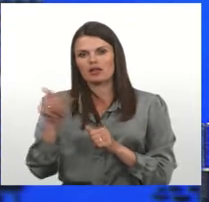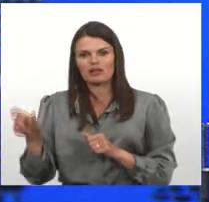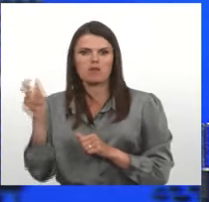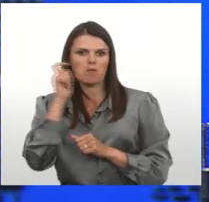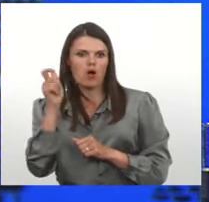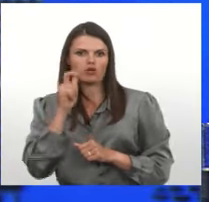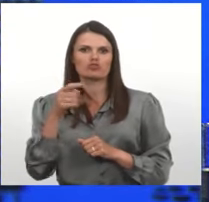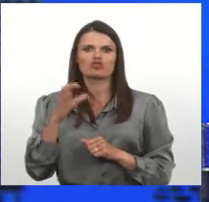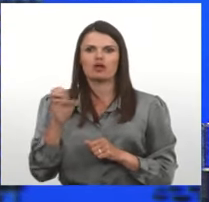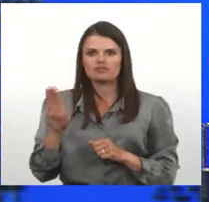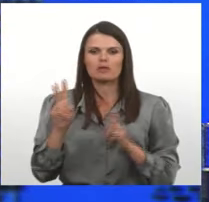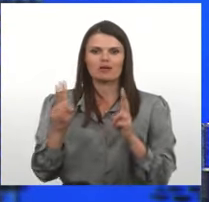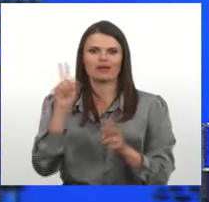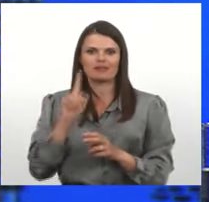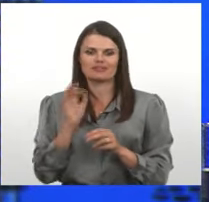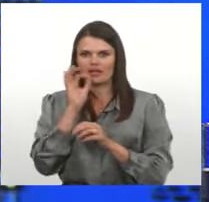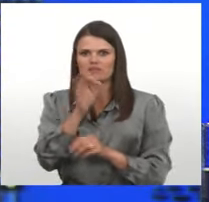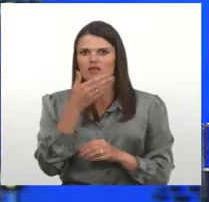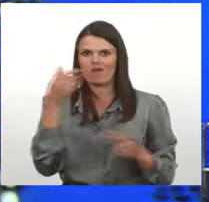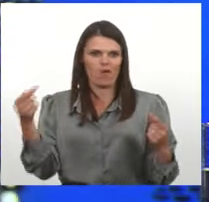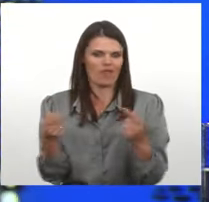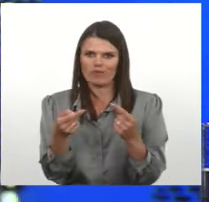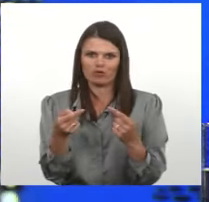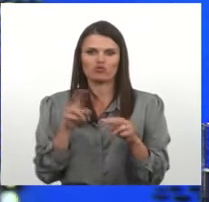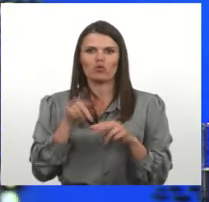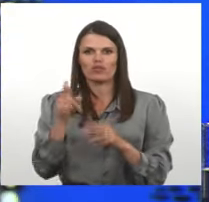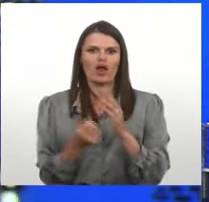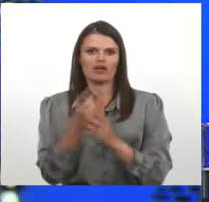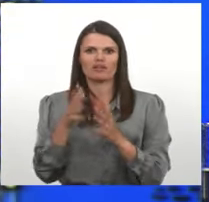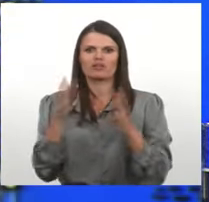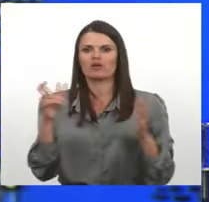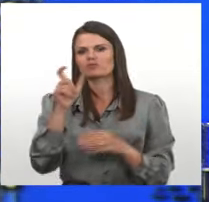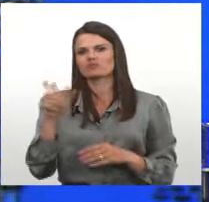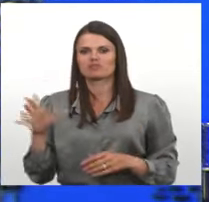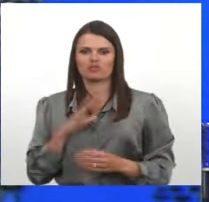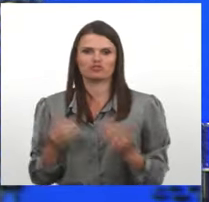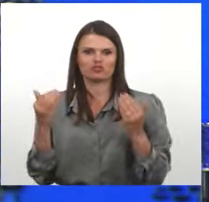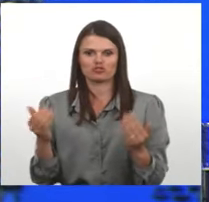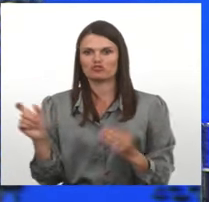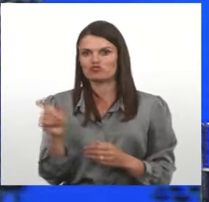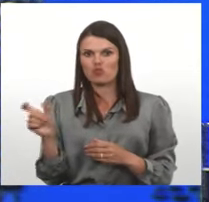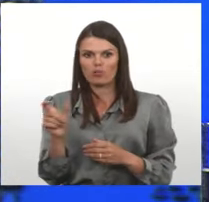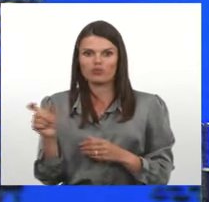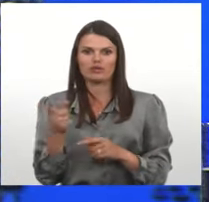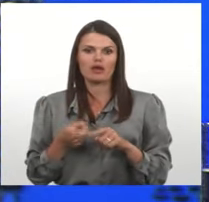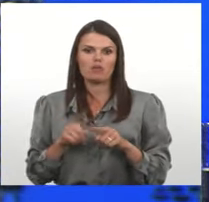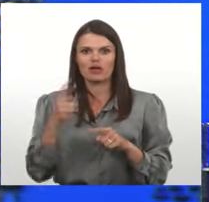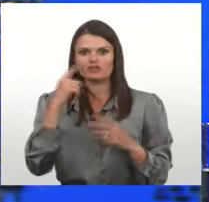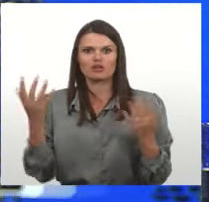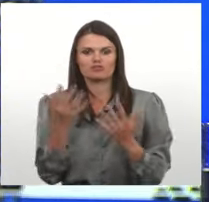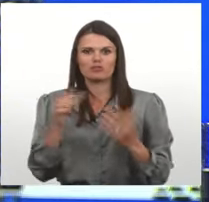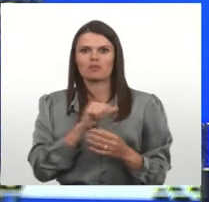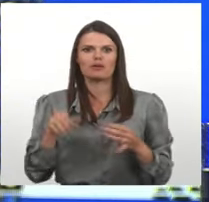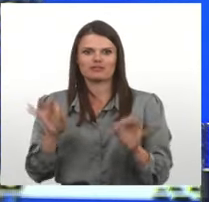Macronam, Olafam Šulcam, ka Izraels atbilde nav proporcionāla. Un tā rada daudz cilvēku ciešanas šobrīd. Tādēļ es domāju, pats